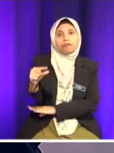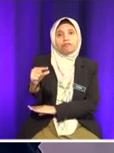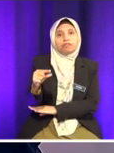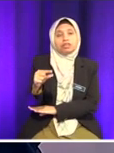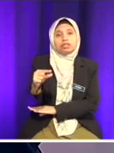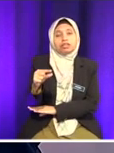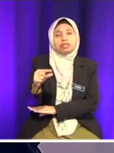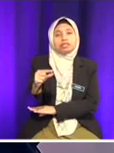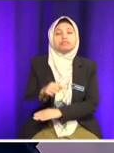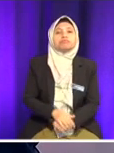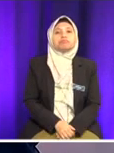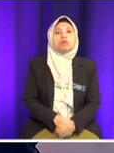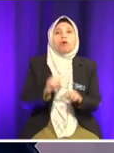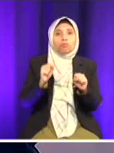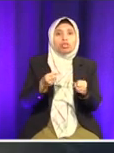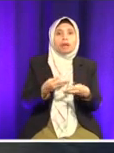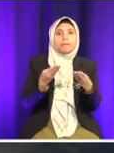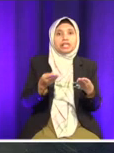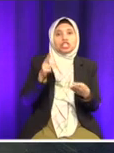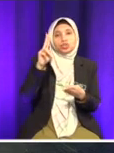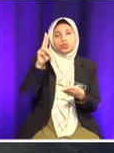yang kita bentuk jadi boleh